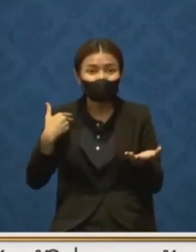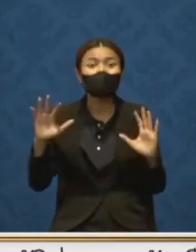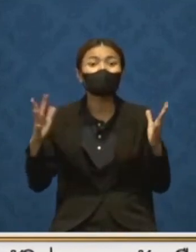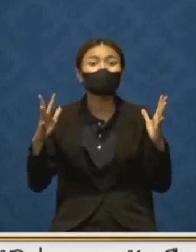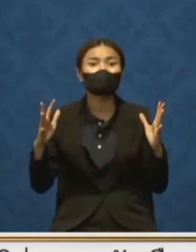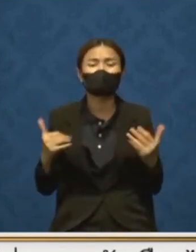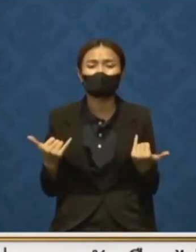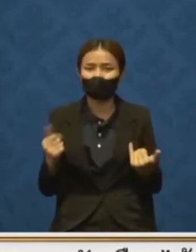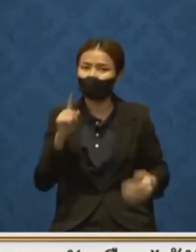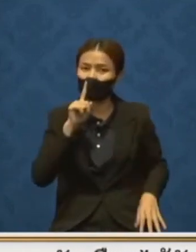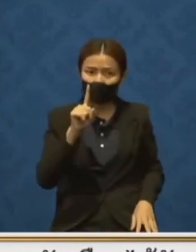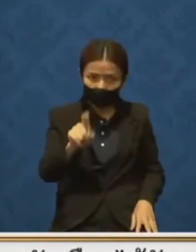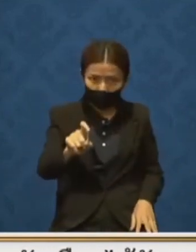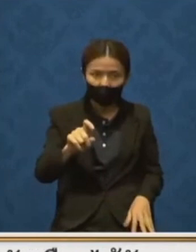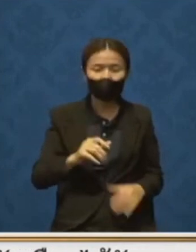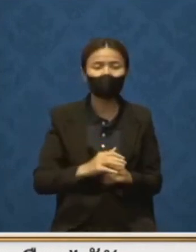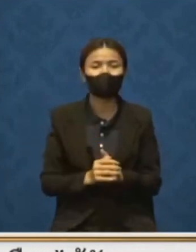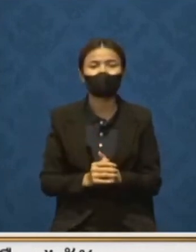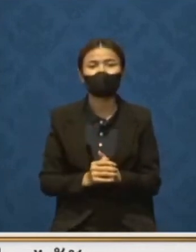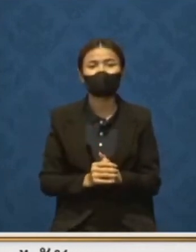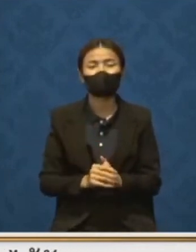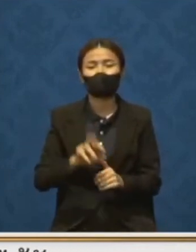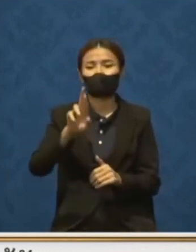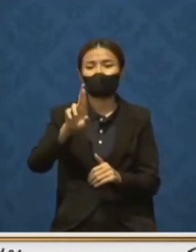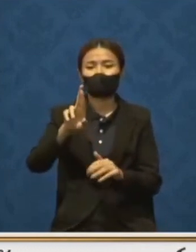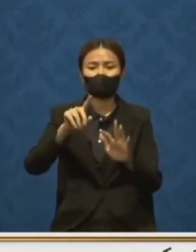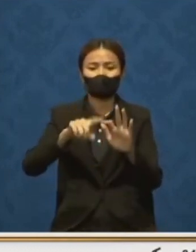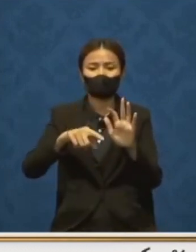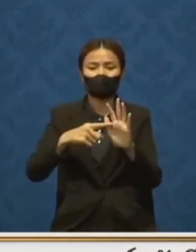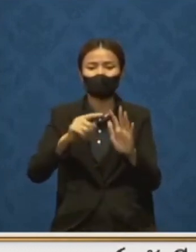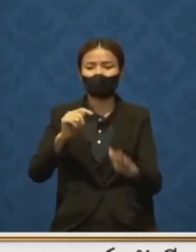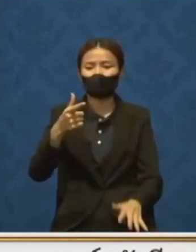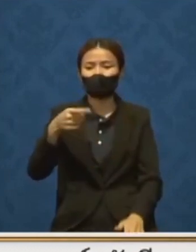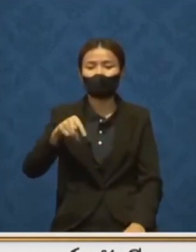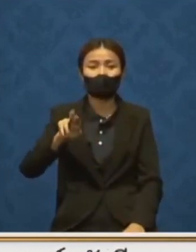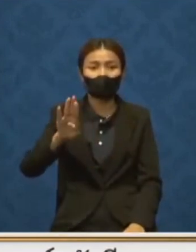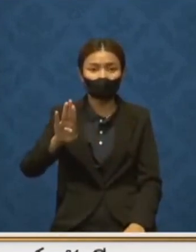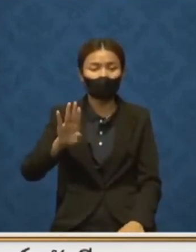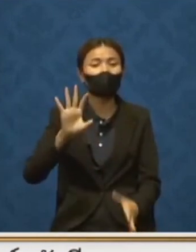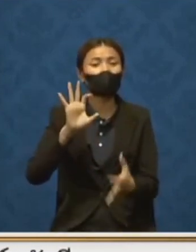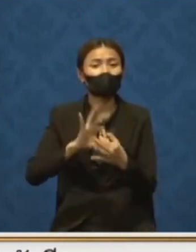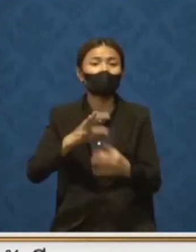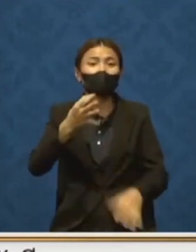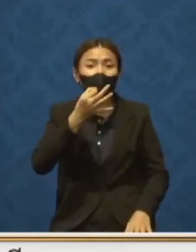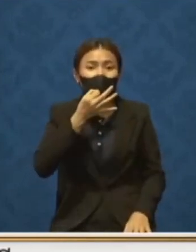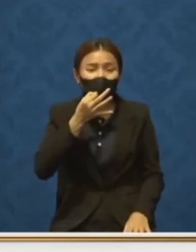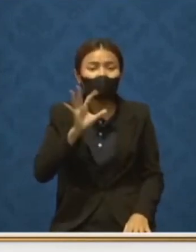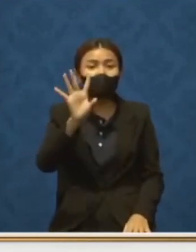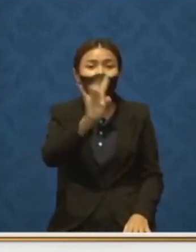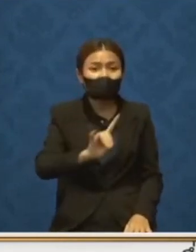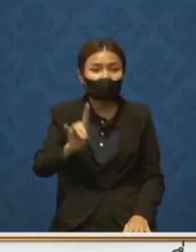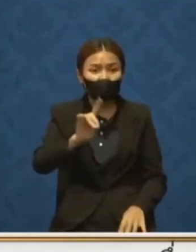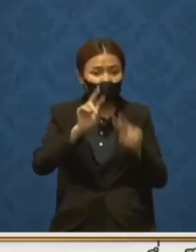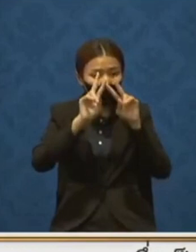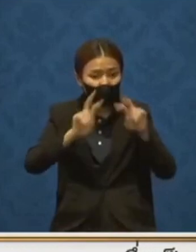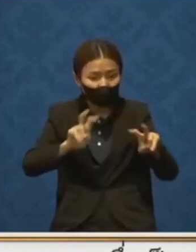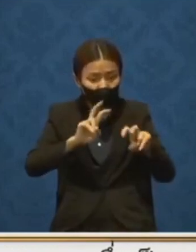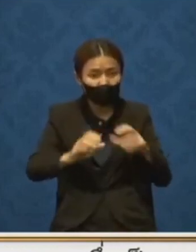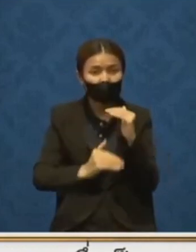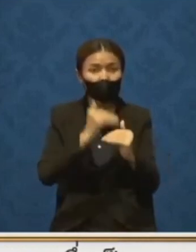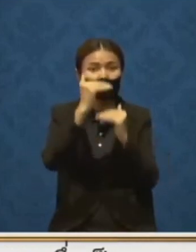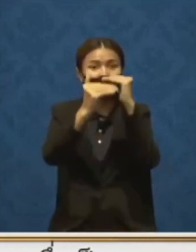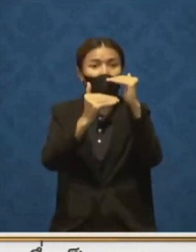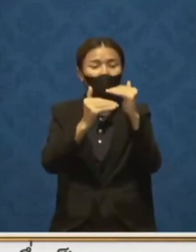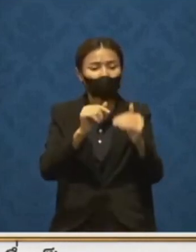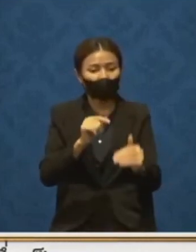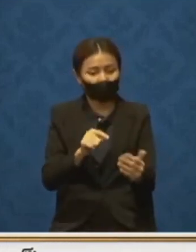ะครับว่าจะเห็นชอบด้วยกับร่างพระราชบัญญัติวิชาชีพการสัตวบาลพ.ศ.ที่คณะกรรมการร่วมกันได้พิจารณ